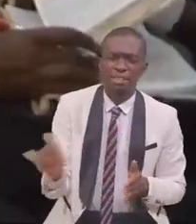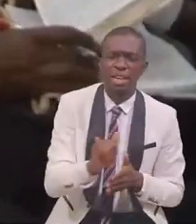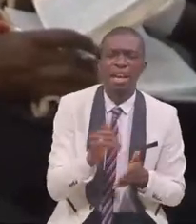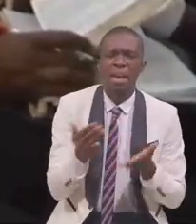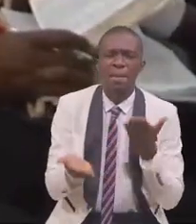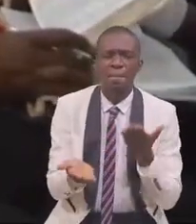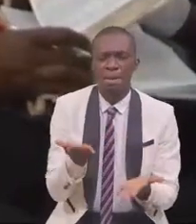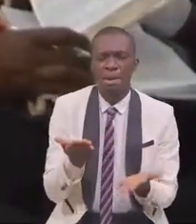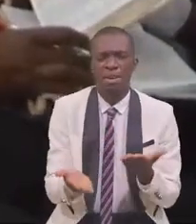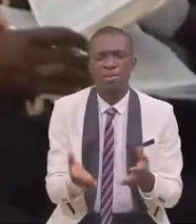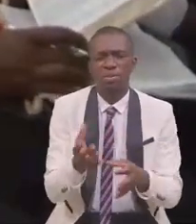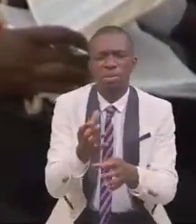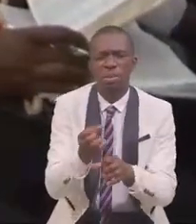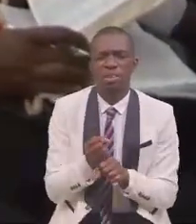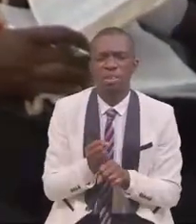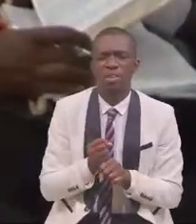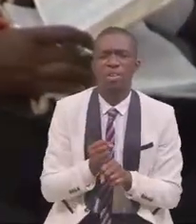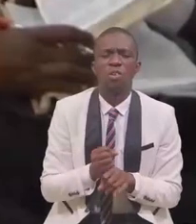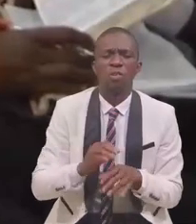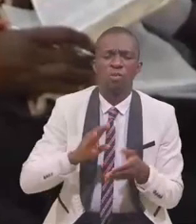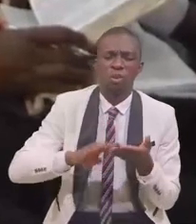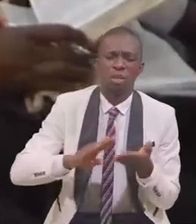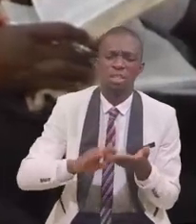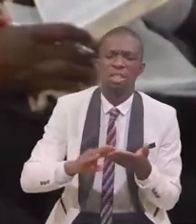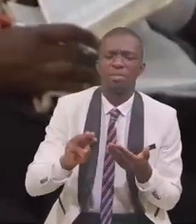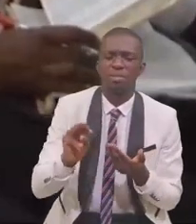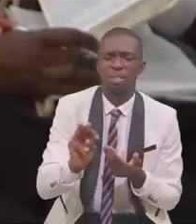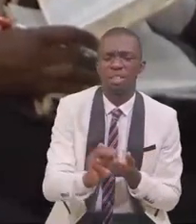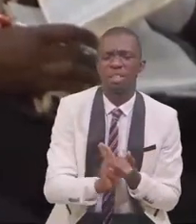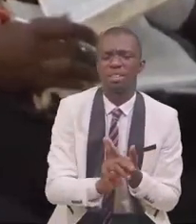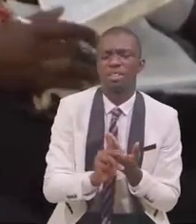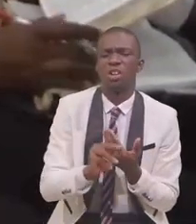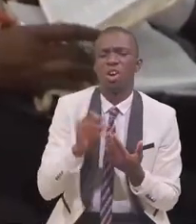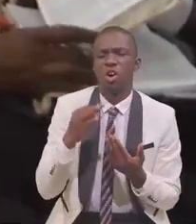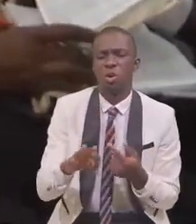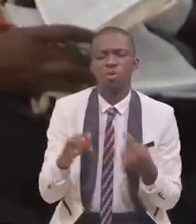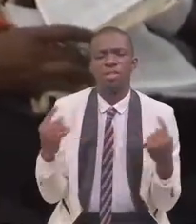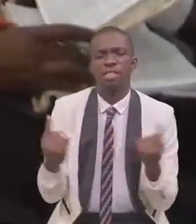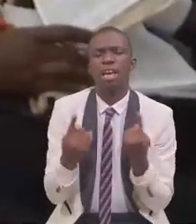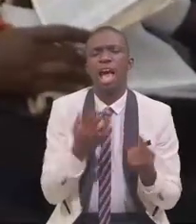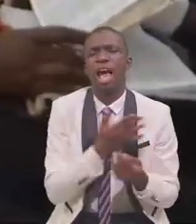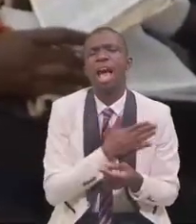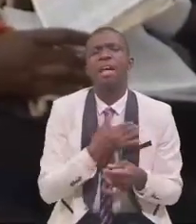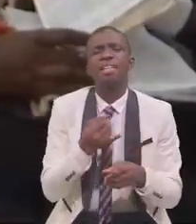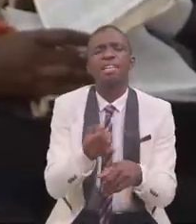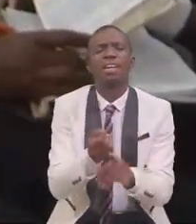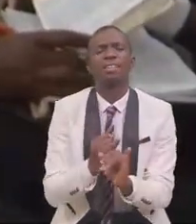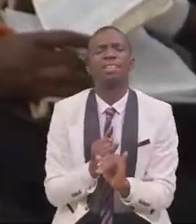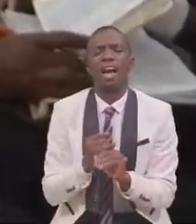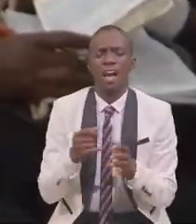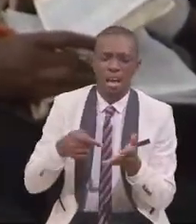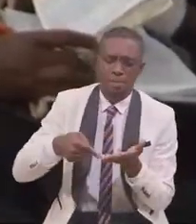quoi? Par la foi en moi, le pardon des péchés et l'héritage avec les